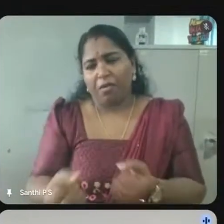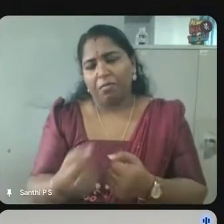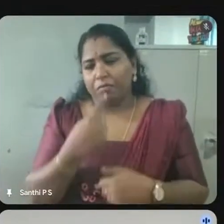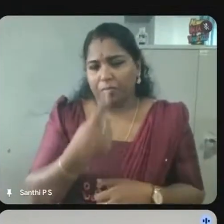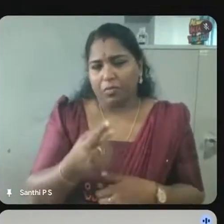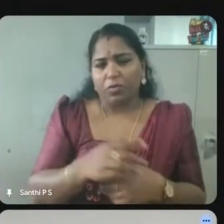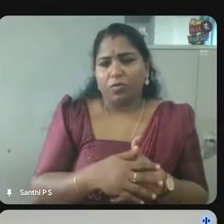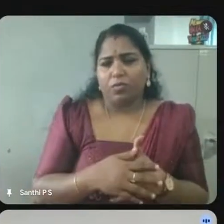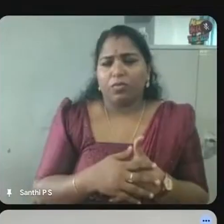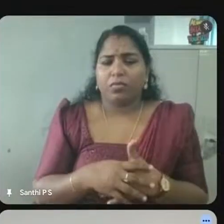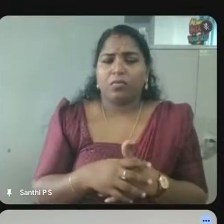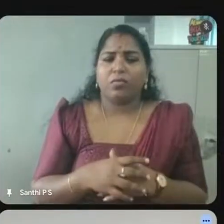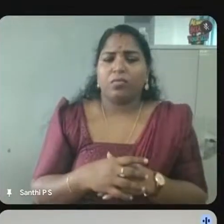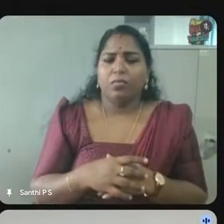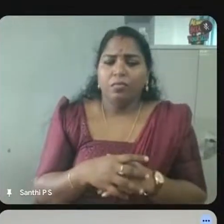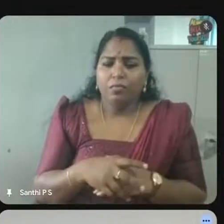ഓക്കെ.